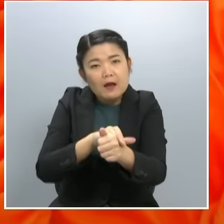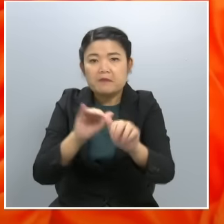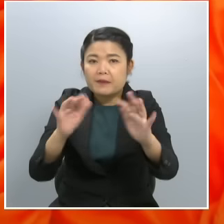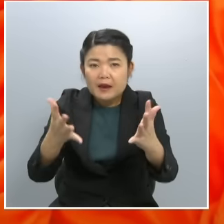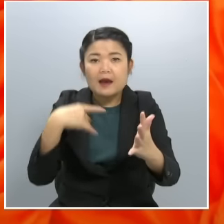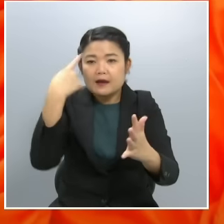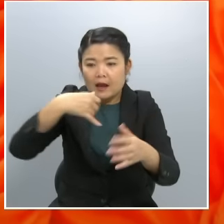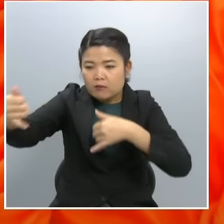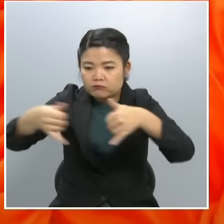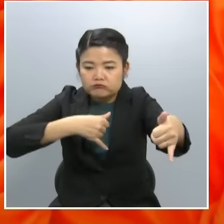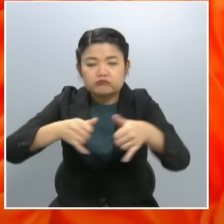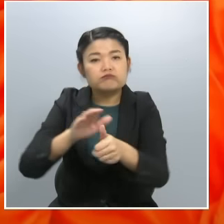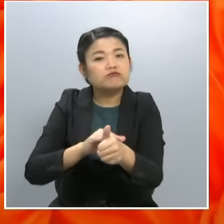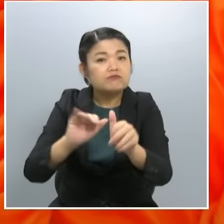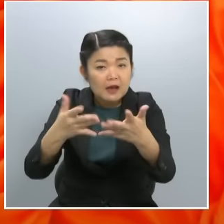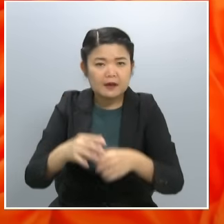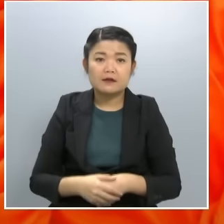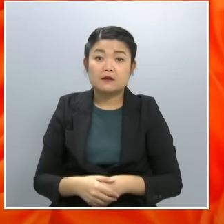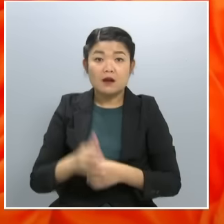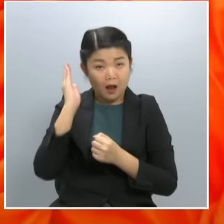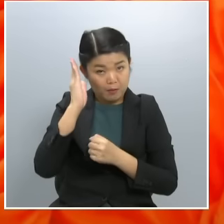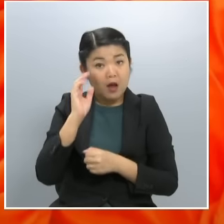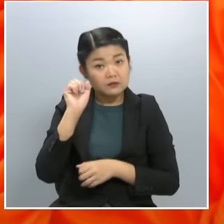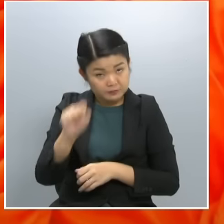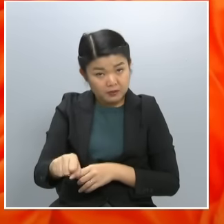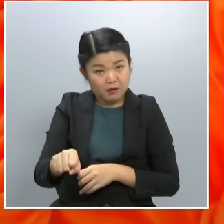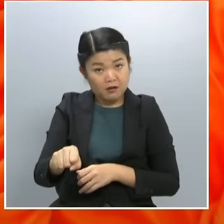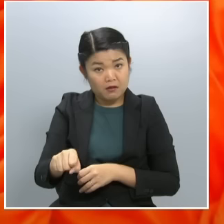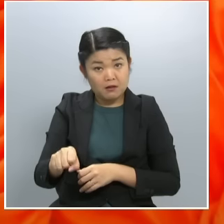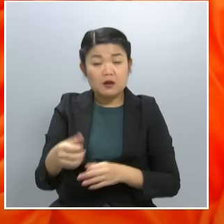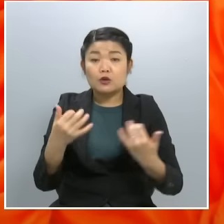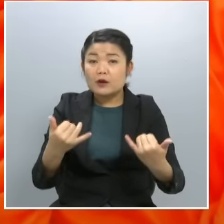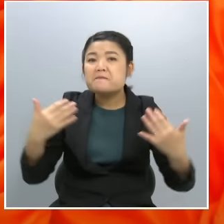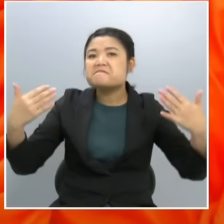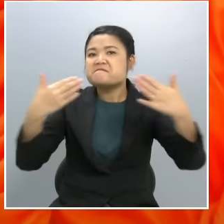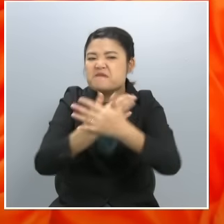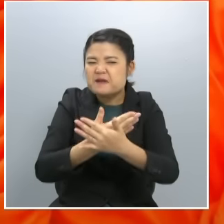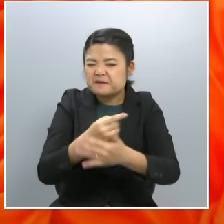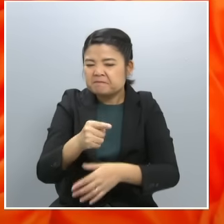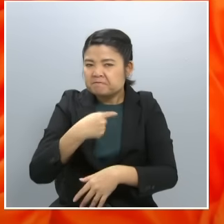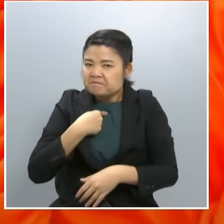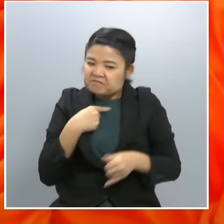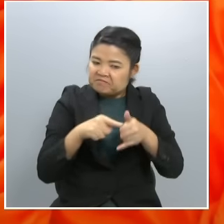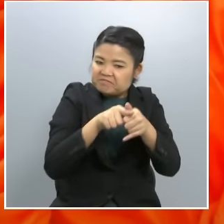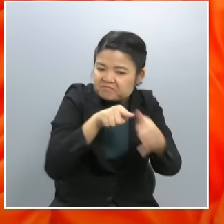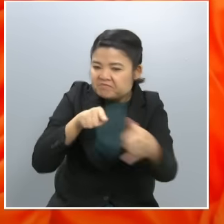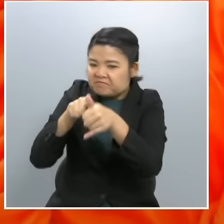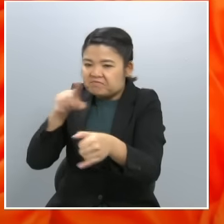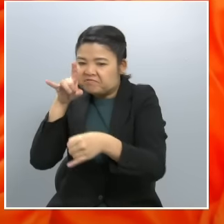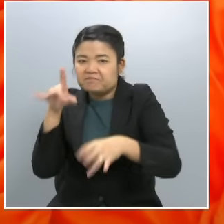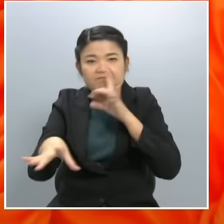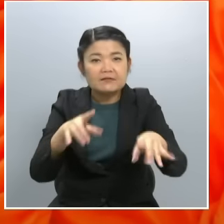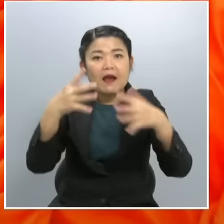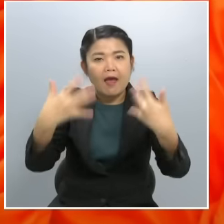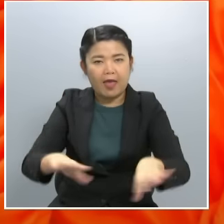เขาตกเป็นขวาวหนุ่มยังเป็นพิธีกรอยู่หรือเปล่าหรือว่าตอนนี้กลายเป็นฆาตกรต่อเนื่องไปแล้ว